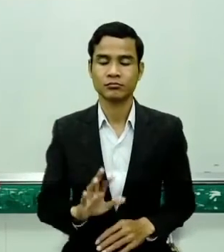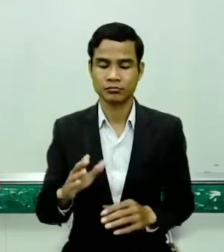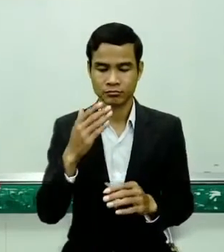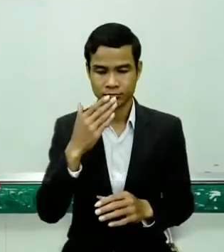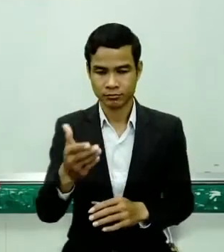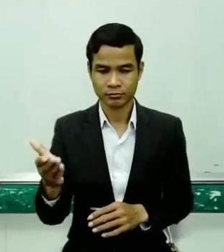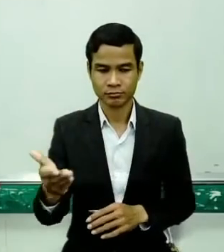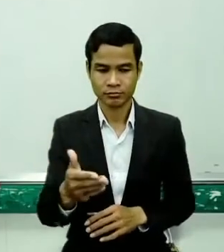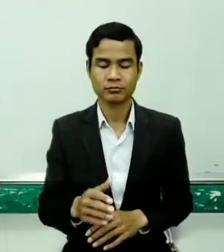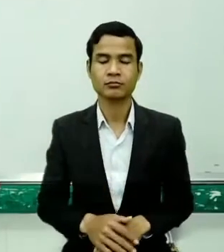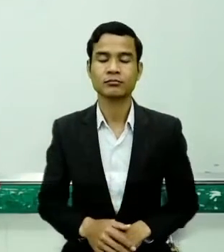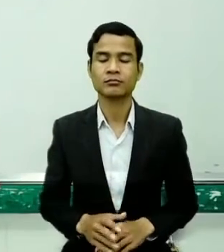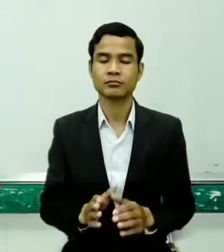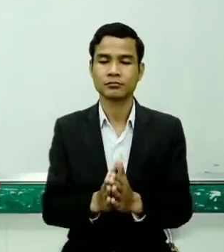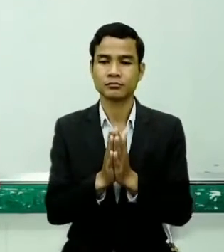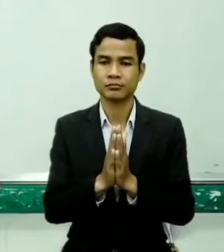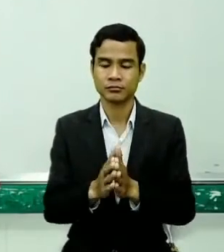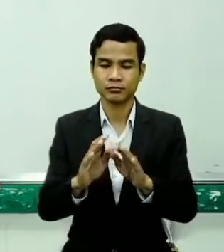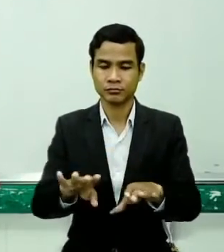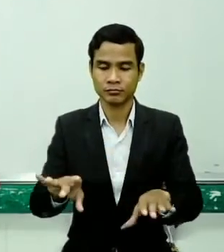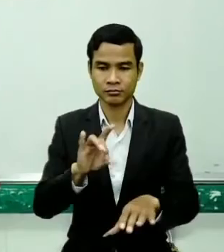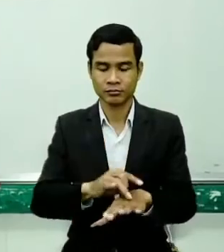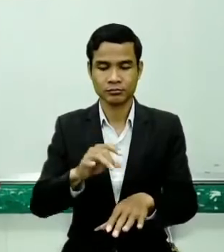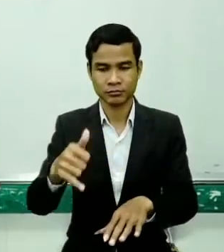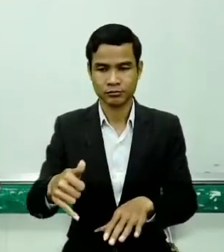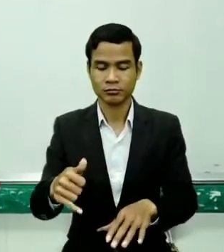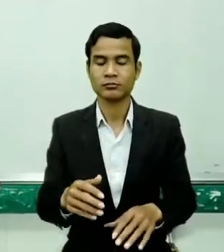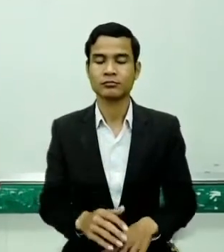Ở con, chân xong nửa bê ní.